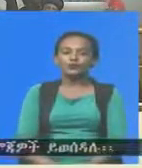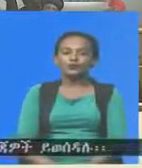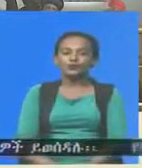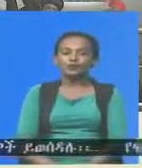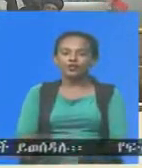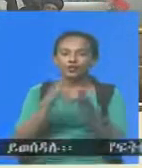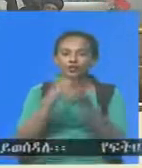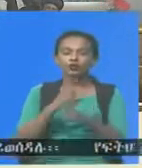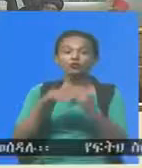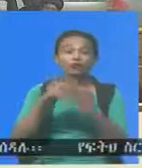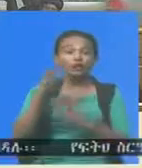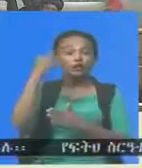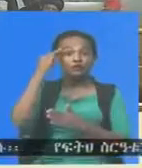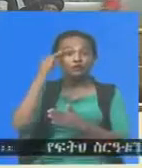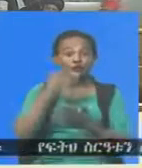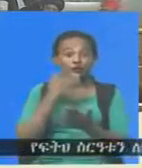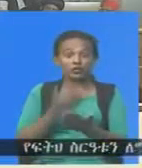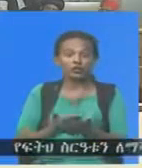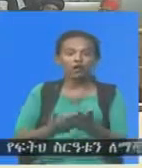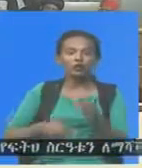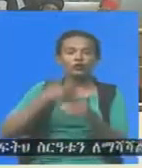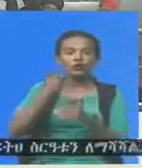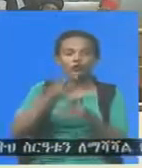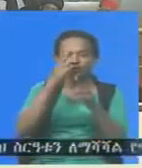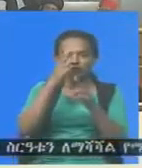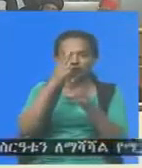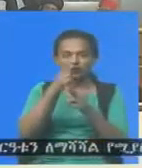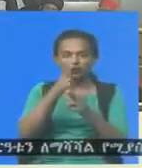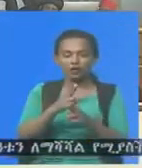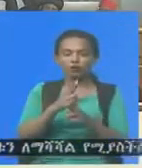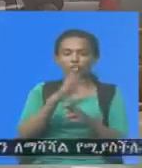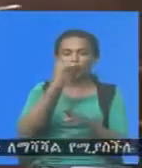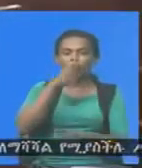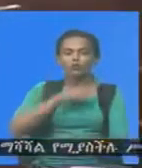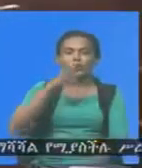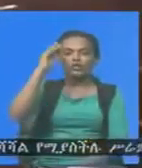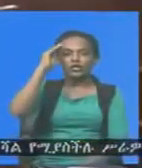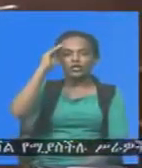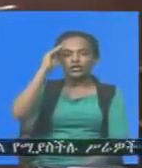ክቡር ጠቅላይ ሚኒስትሩን አመሰግናለሁ። በመቀጠል የተከበሩ አቶ መሰረት ጀማነ።